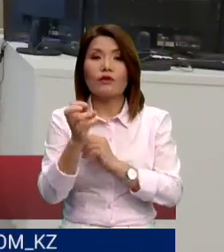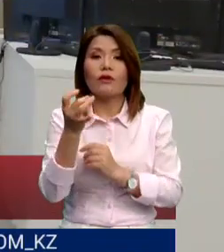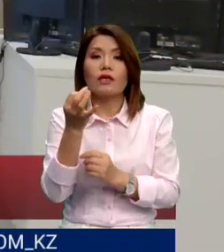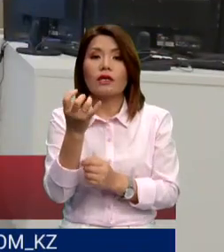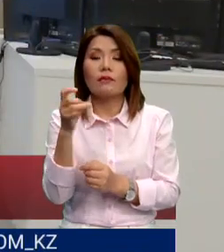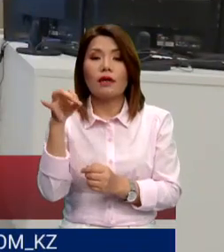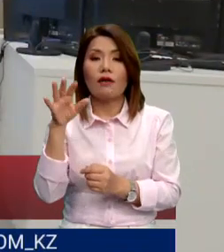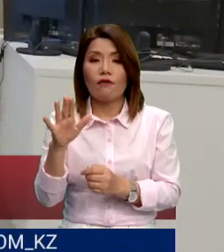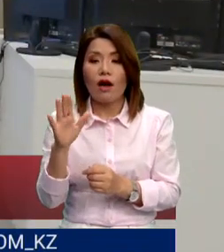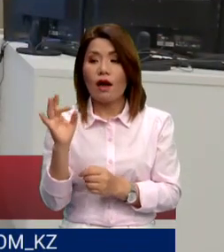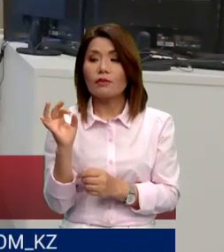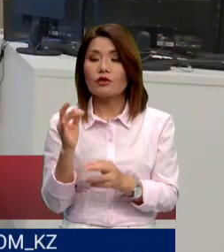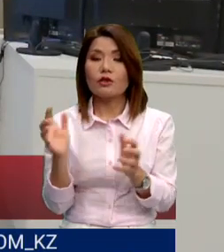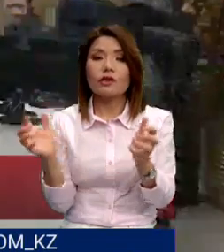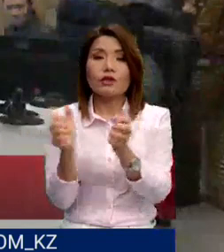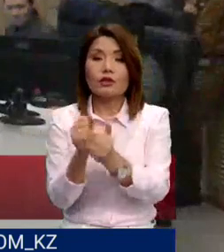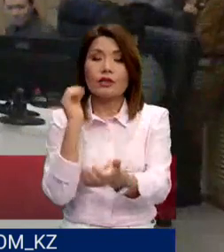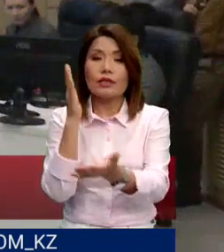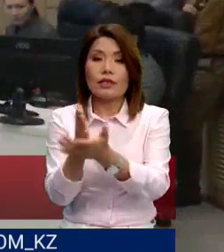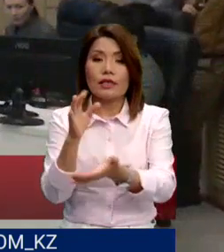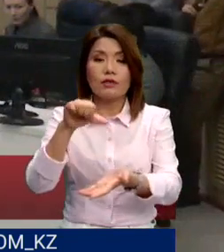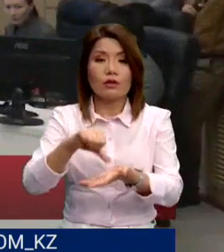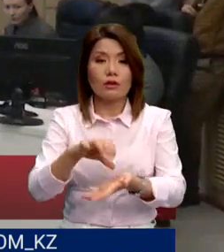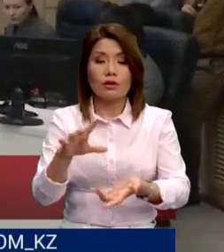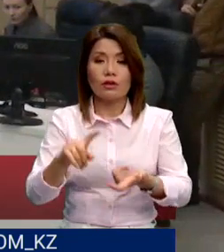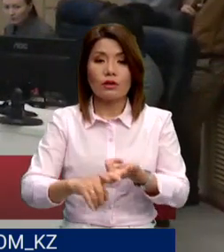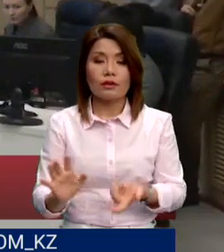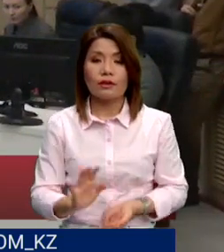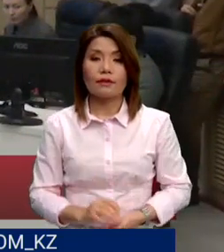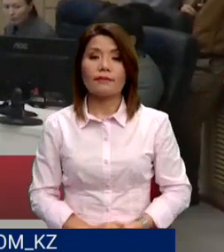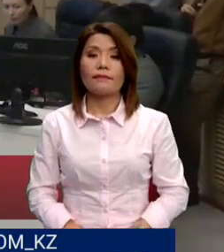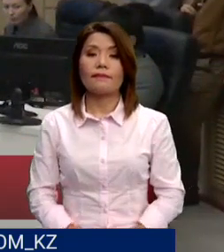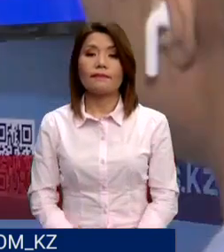өзі Әбішевтің ұсталуына тікелей қатысым жоқ деп отыр.